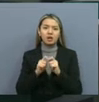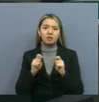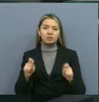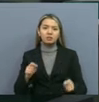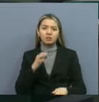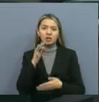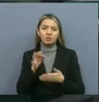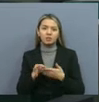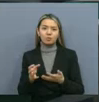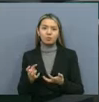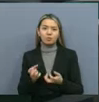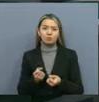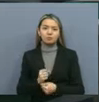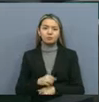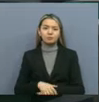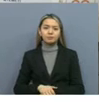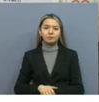берді.